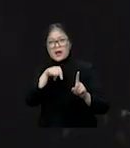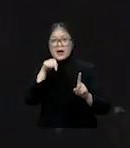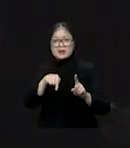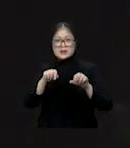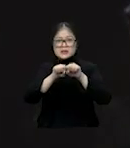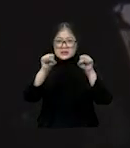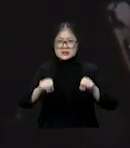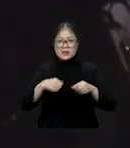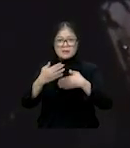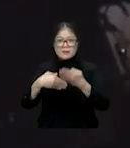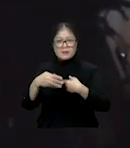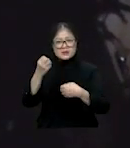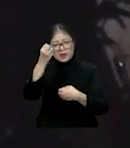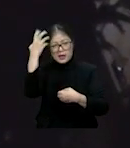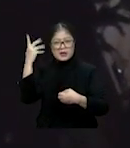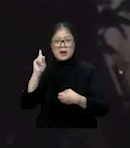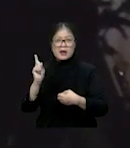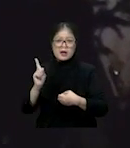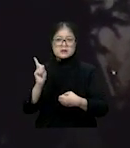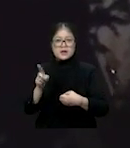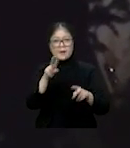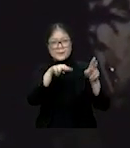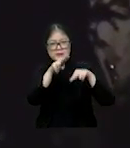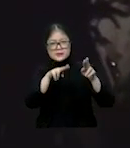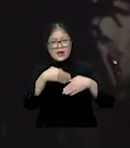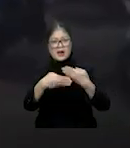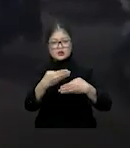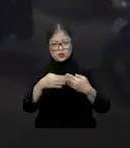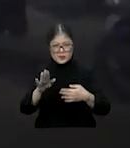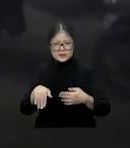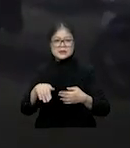penyelenggaraan acara. Dari Jambi, Adrianus, iNews melaporkan.